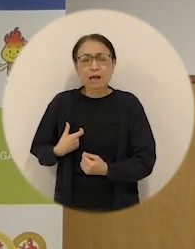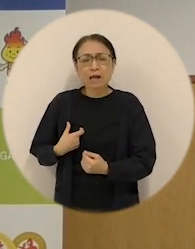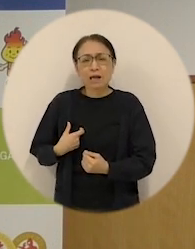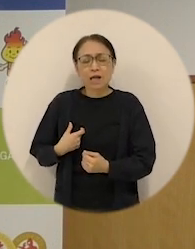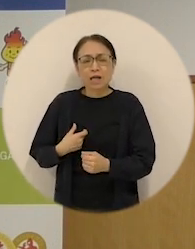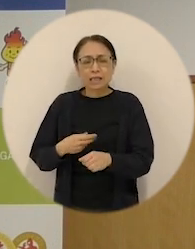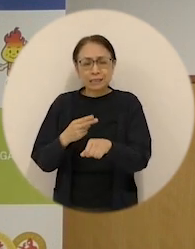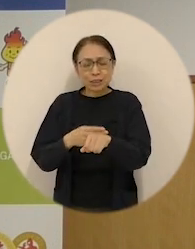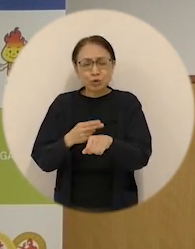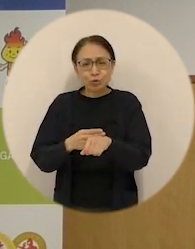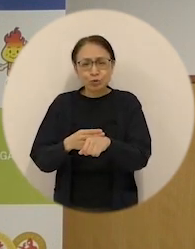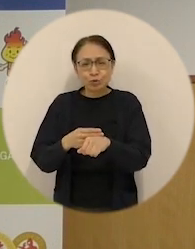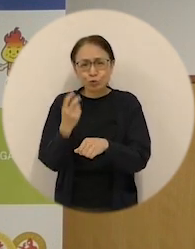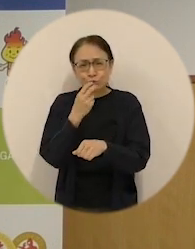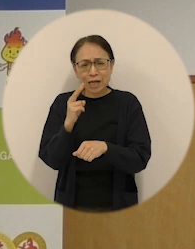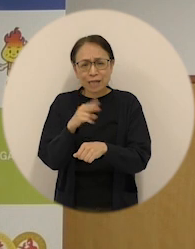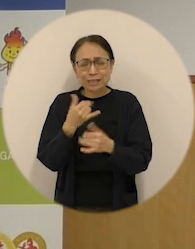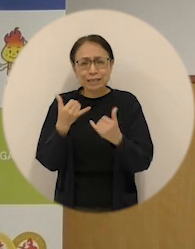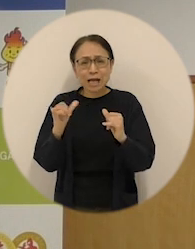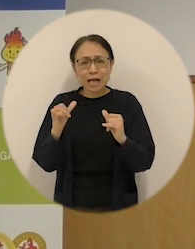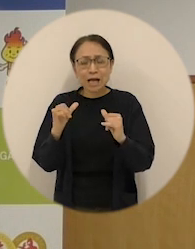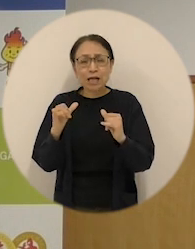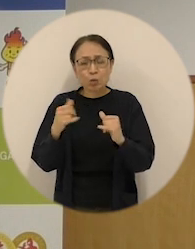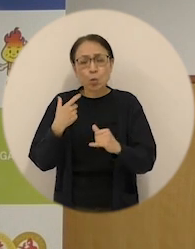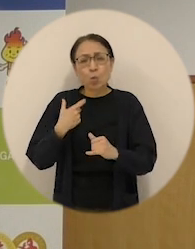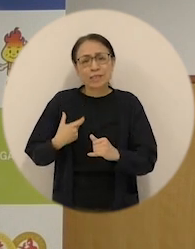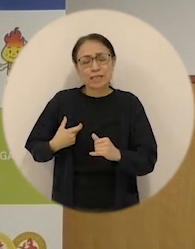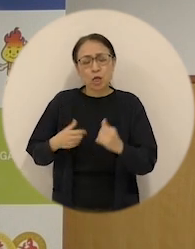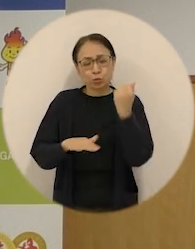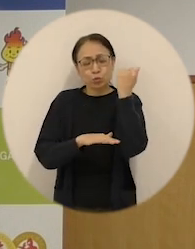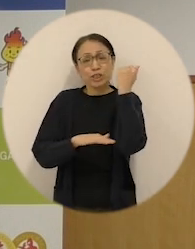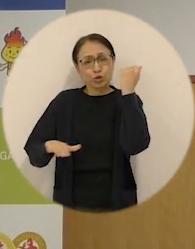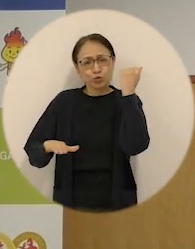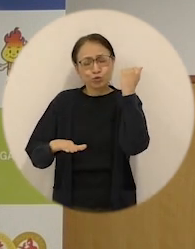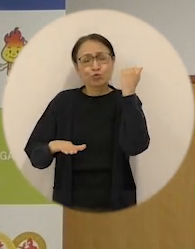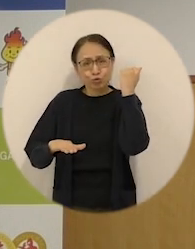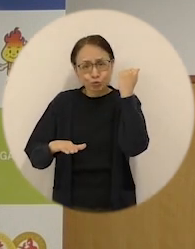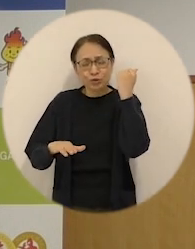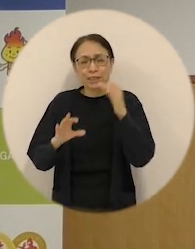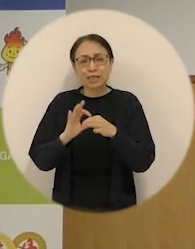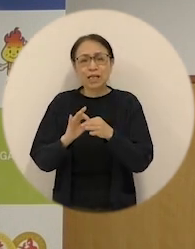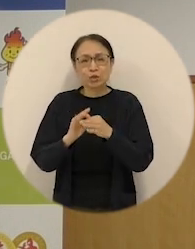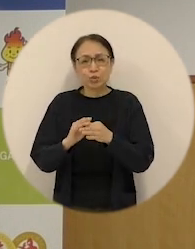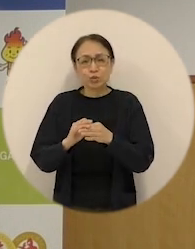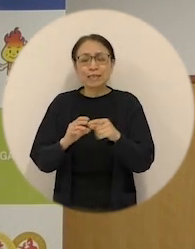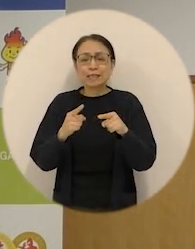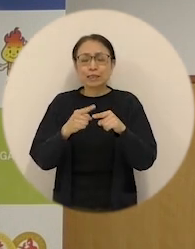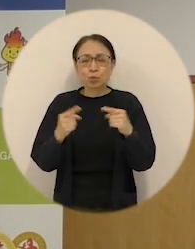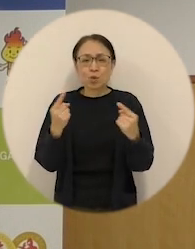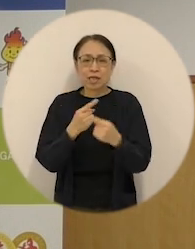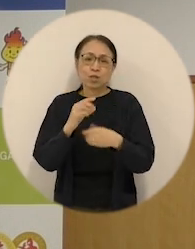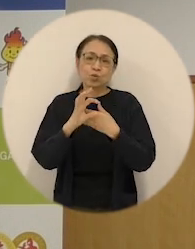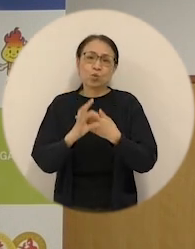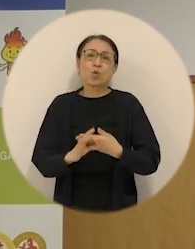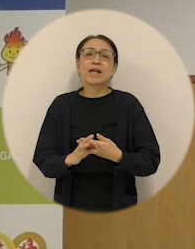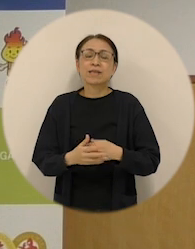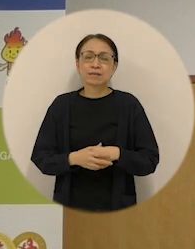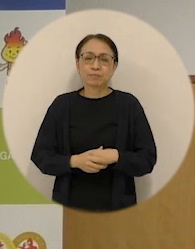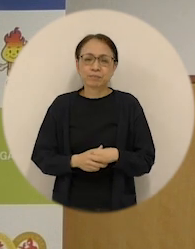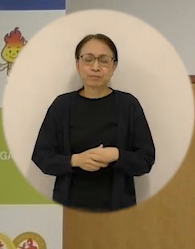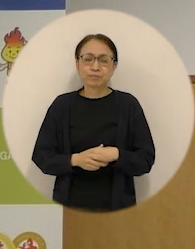術管理者の資格基準に関する条例の一部を改正する条例であります